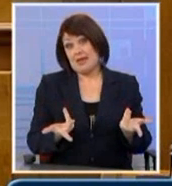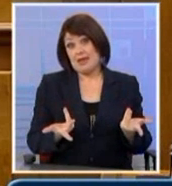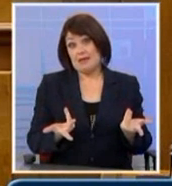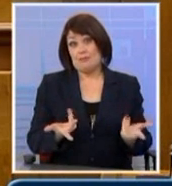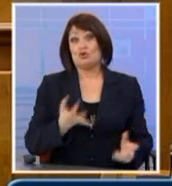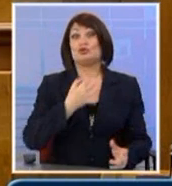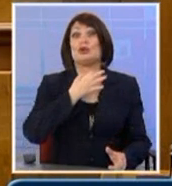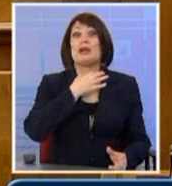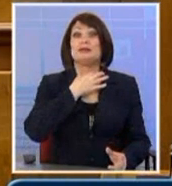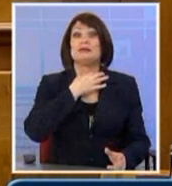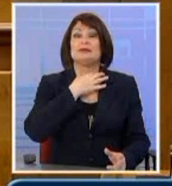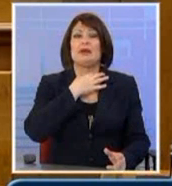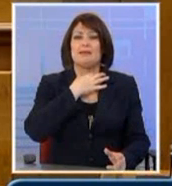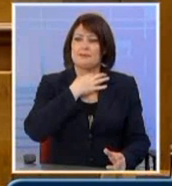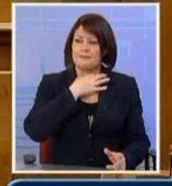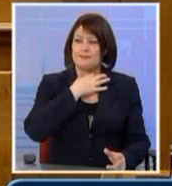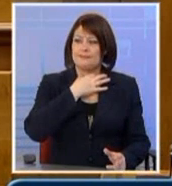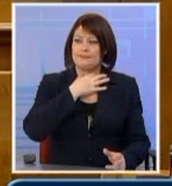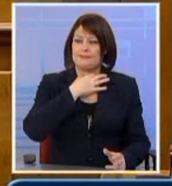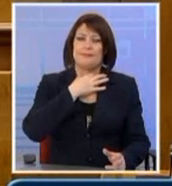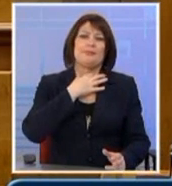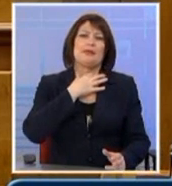πρόσθετη ανακεφαλαιοποίηση?